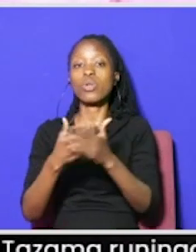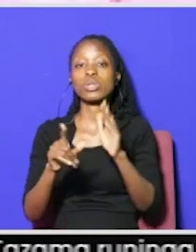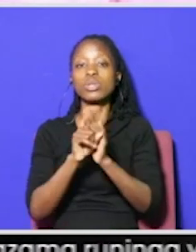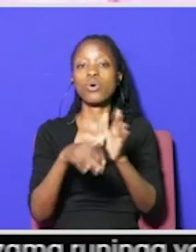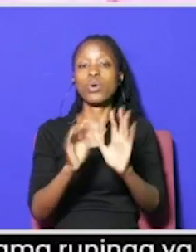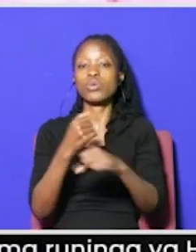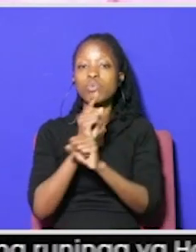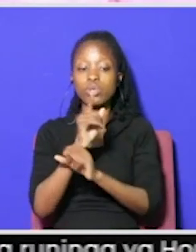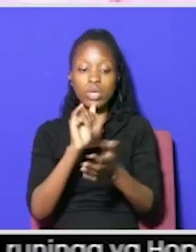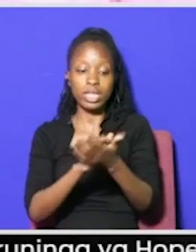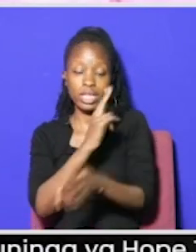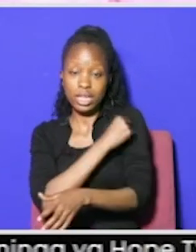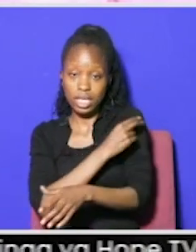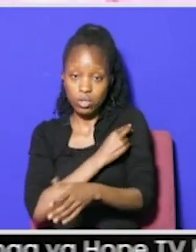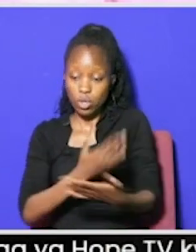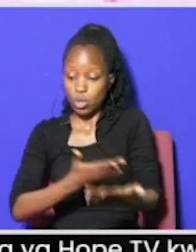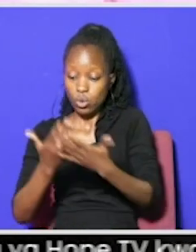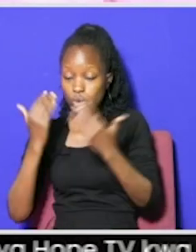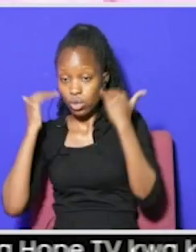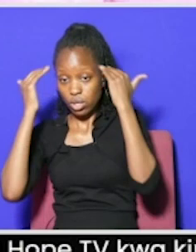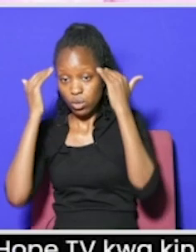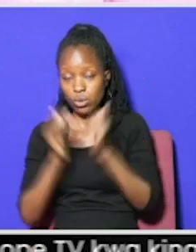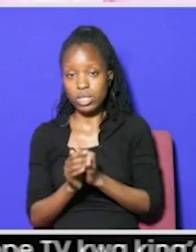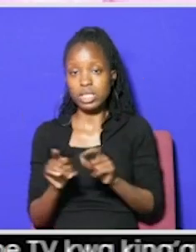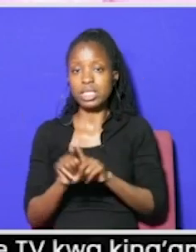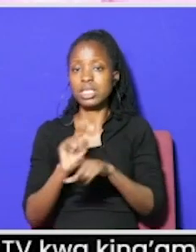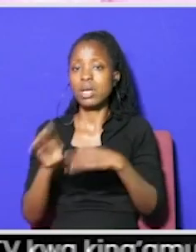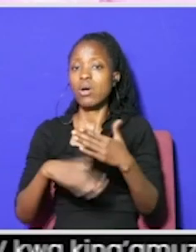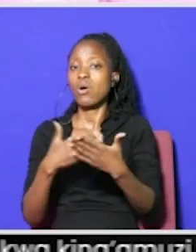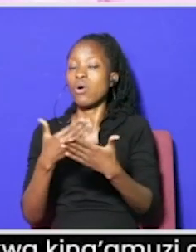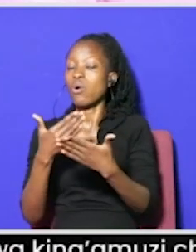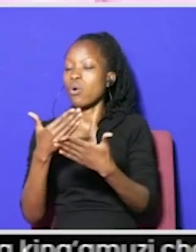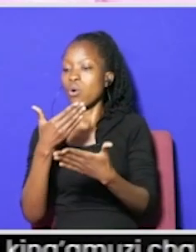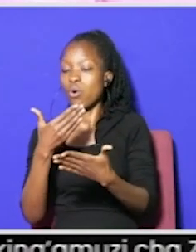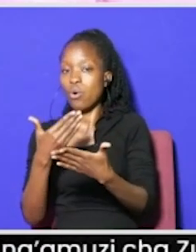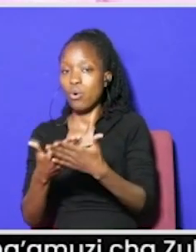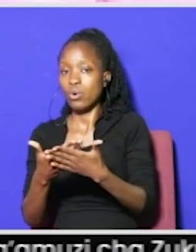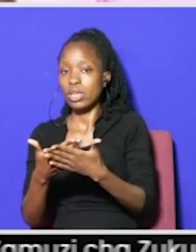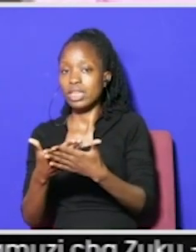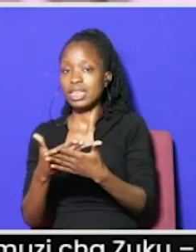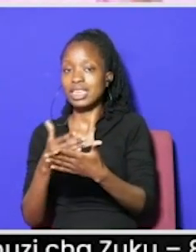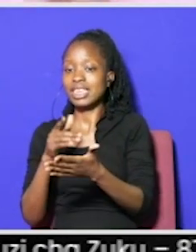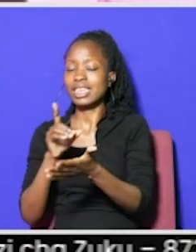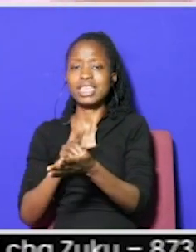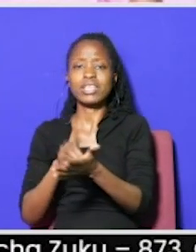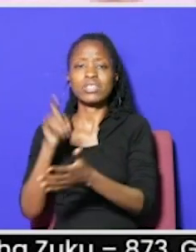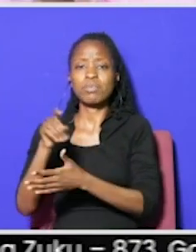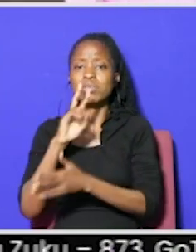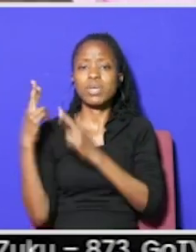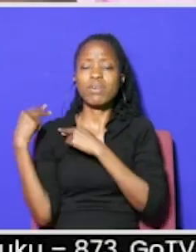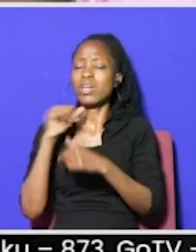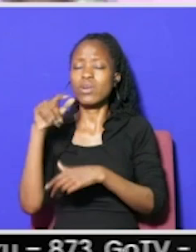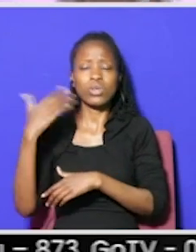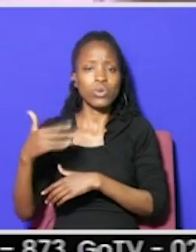hospitali imefikishwa mahakamani. Wale medics board yao lazima pia wajibike, sio kila siku watu wanalia.